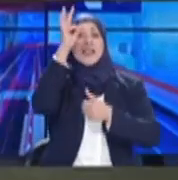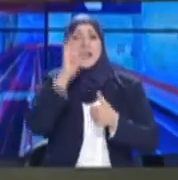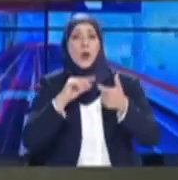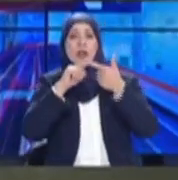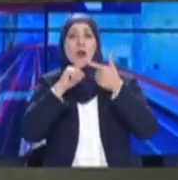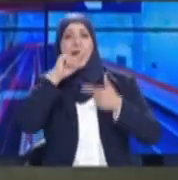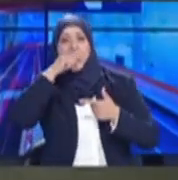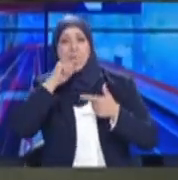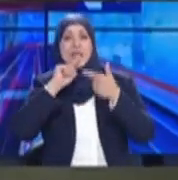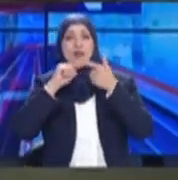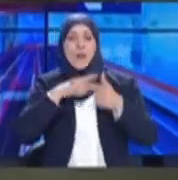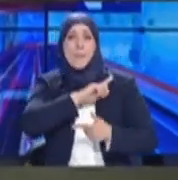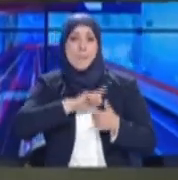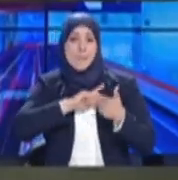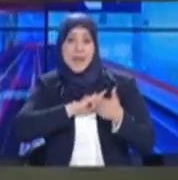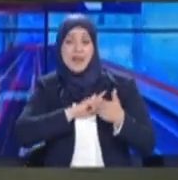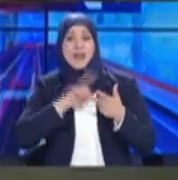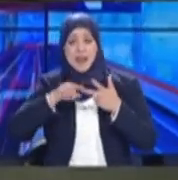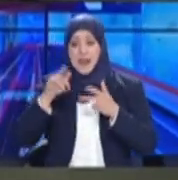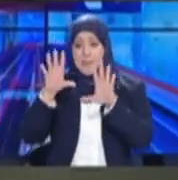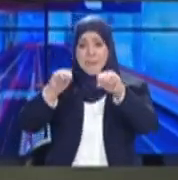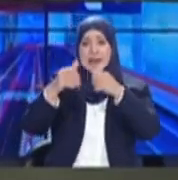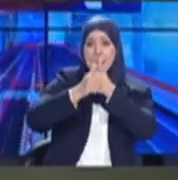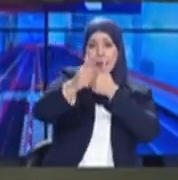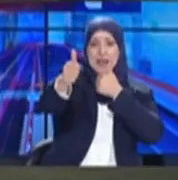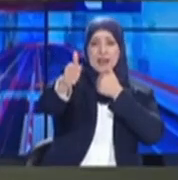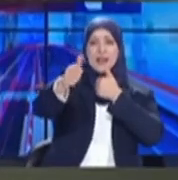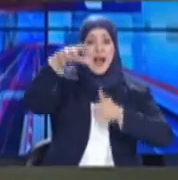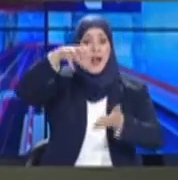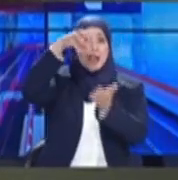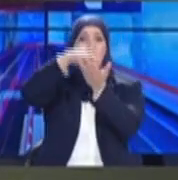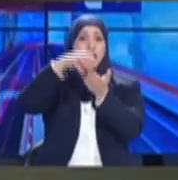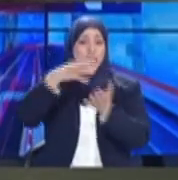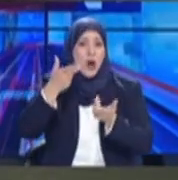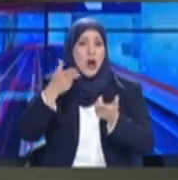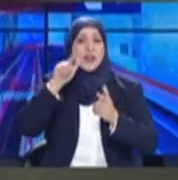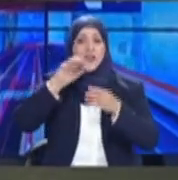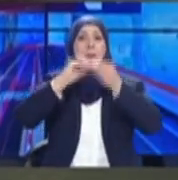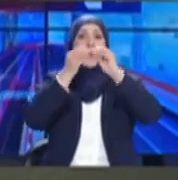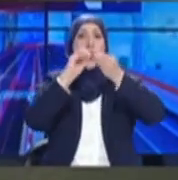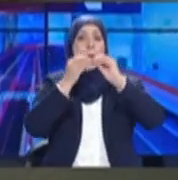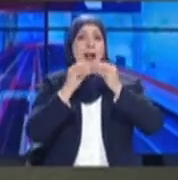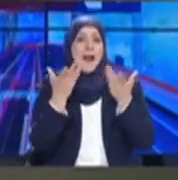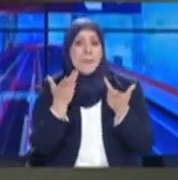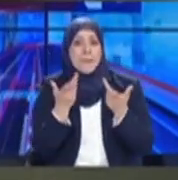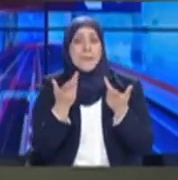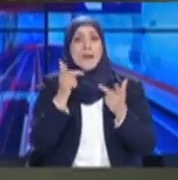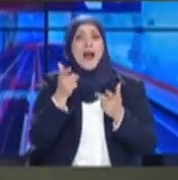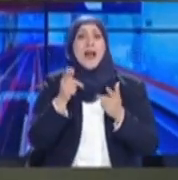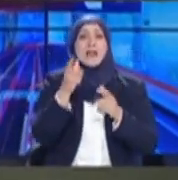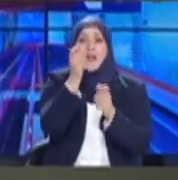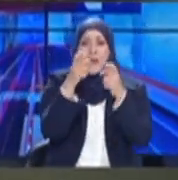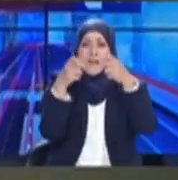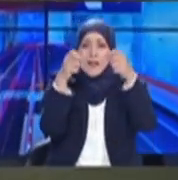الاشكال الاخر هو ان هذه المناطق بعيده عن مراكز الانتاج وفيه اشكاليات على مستوى التزويد وغلاء الاسعار